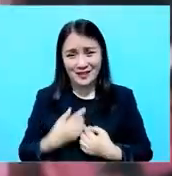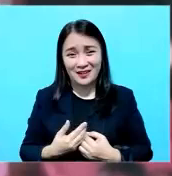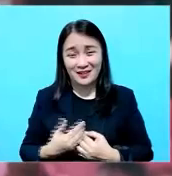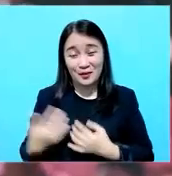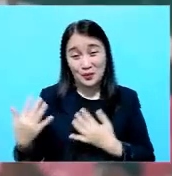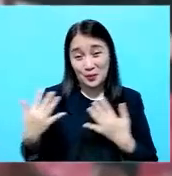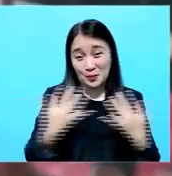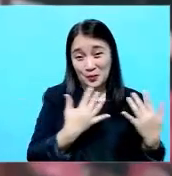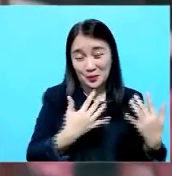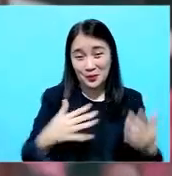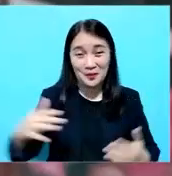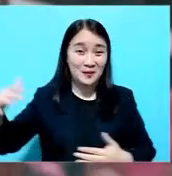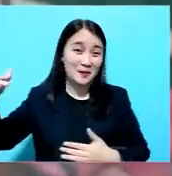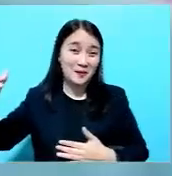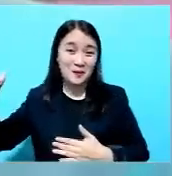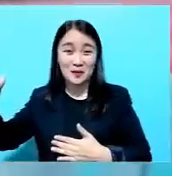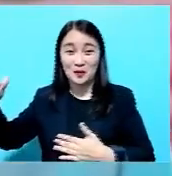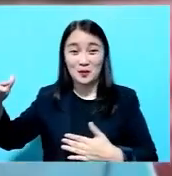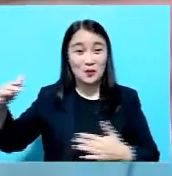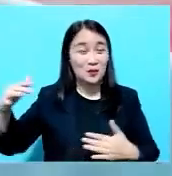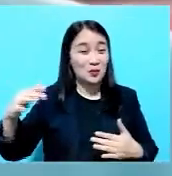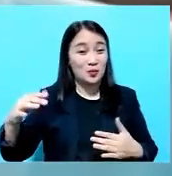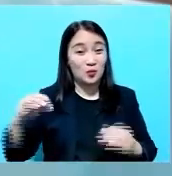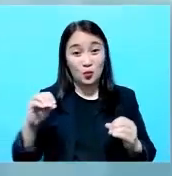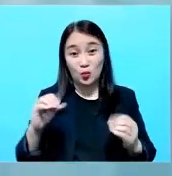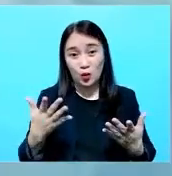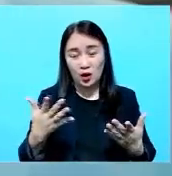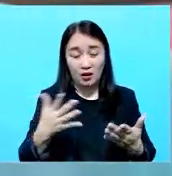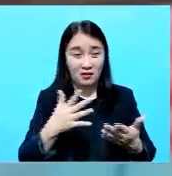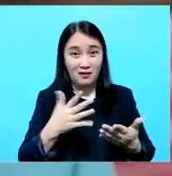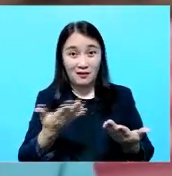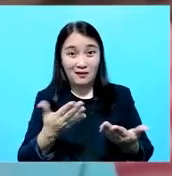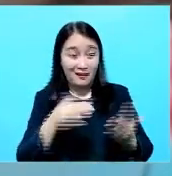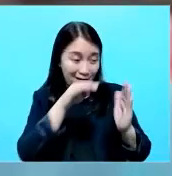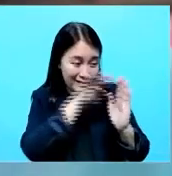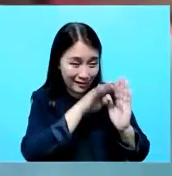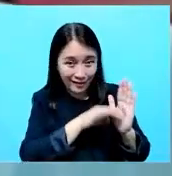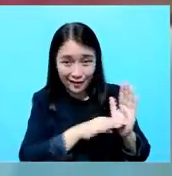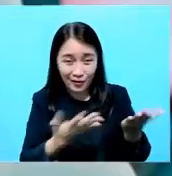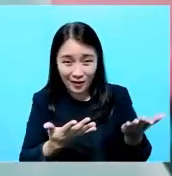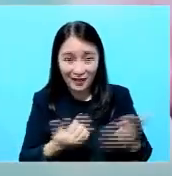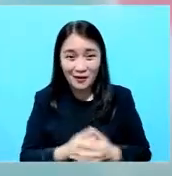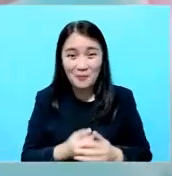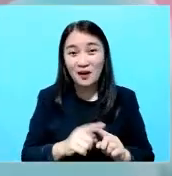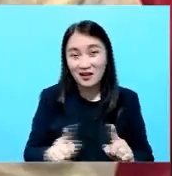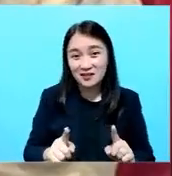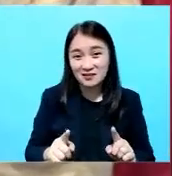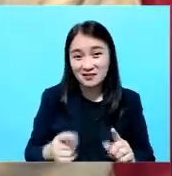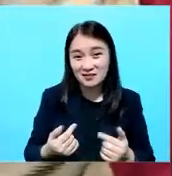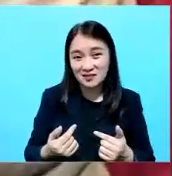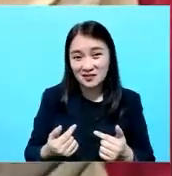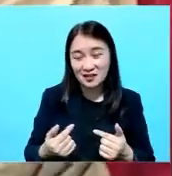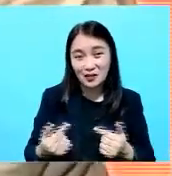yun, wala yun sa script, nagsalita lang siya. So kailangan namin magsalita kung ano yung banter, di ba? So parang yun.